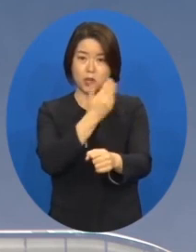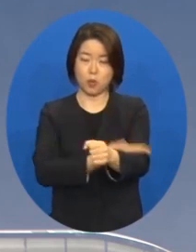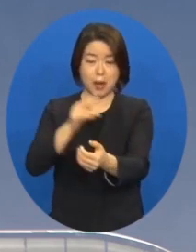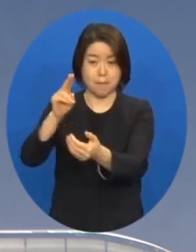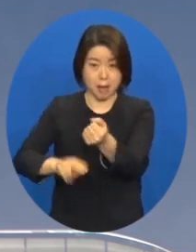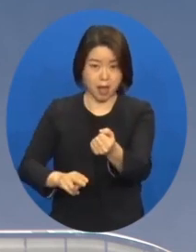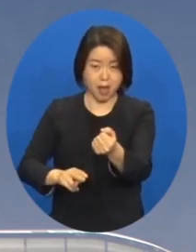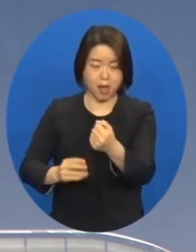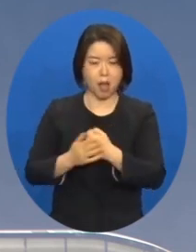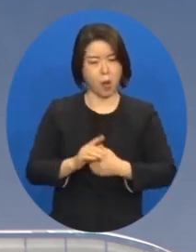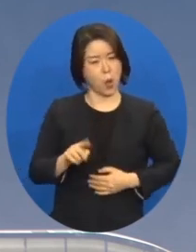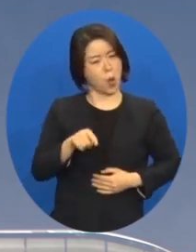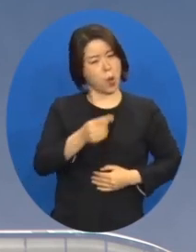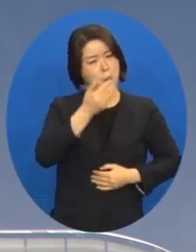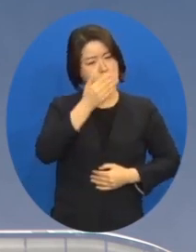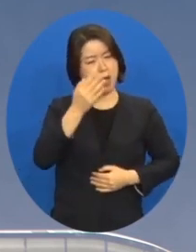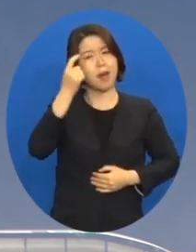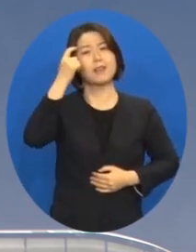들 정도입니다.